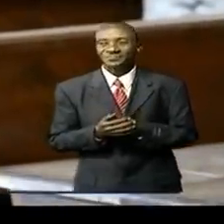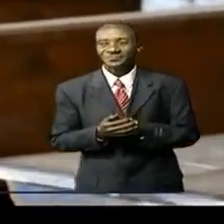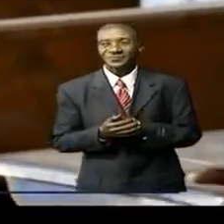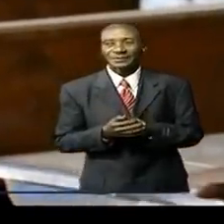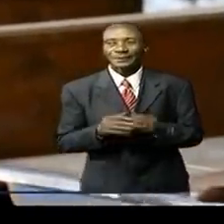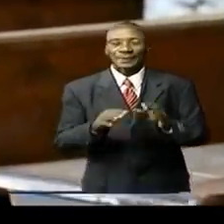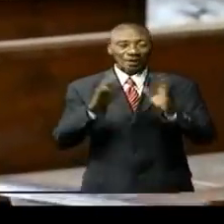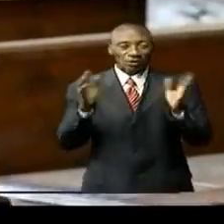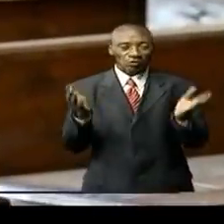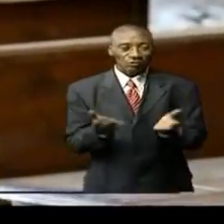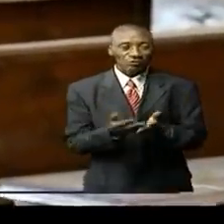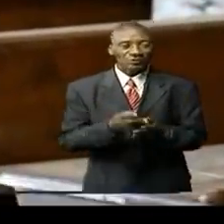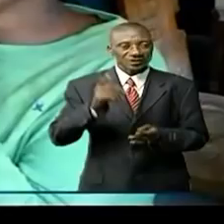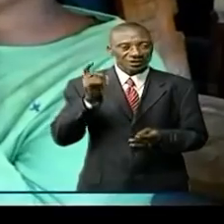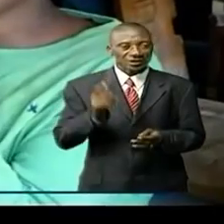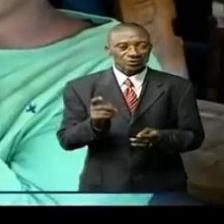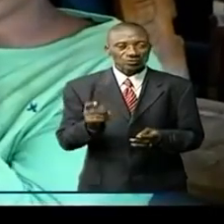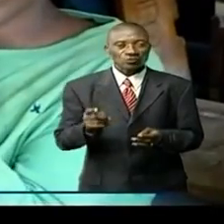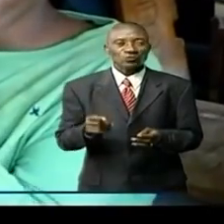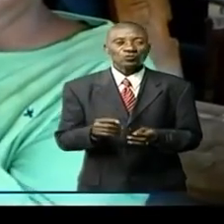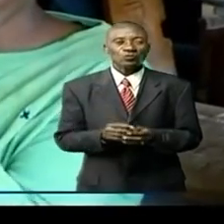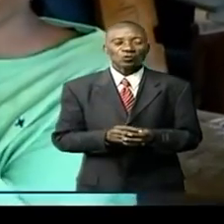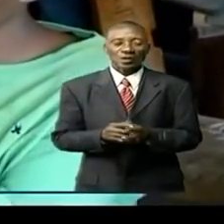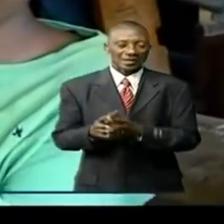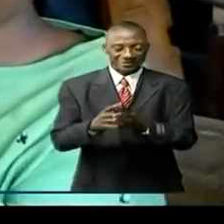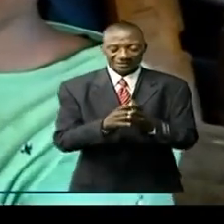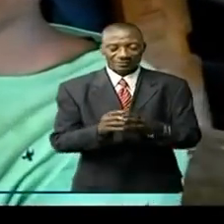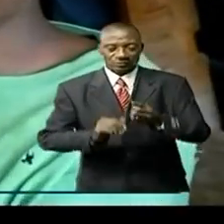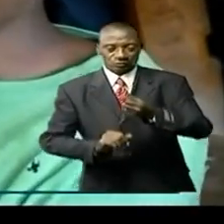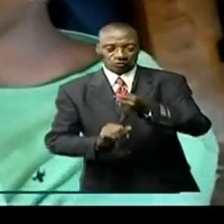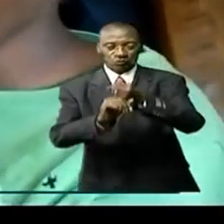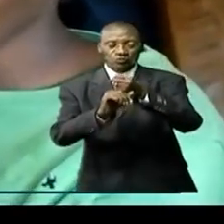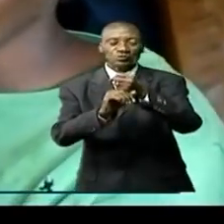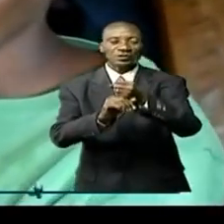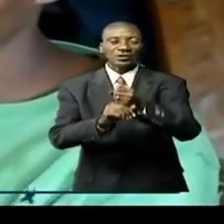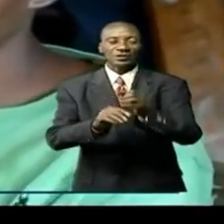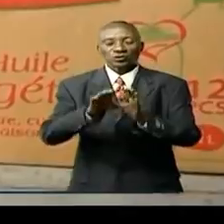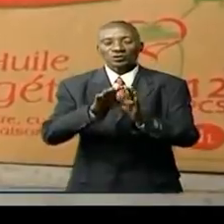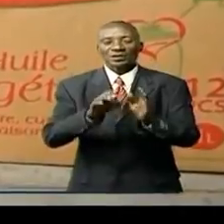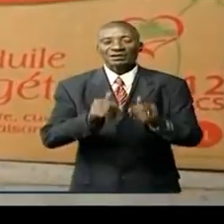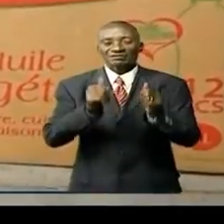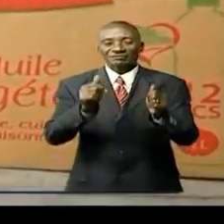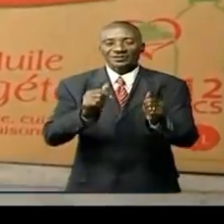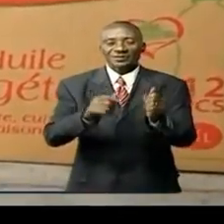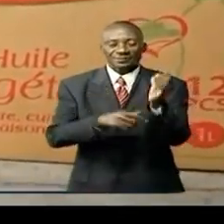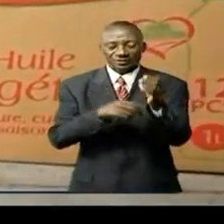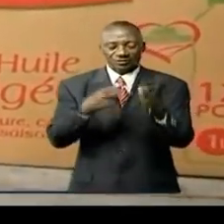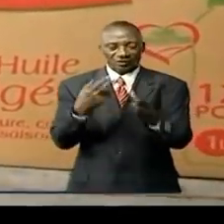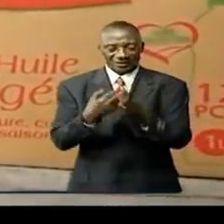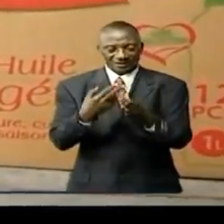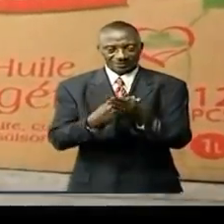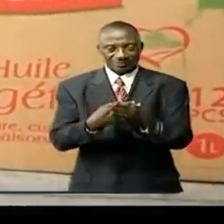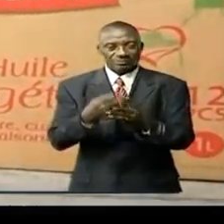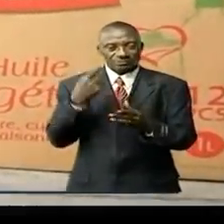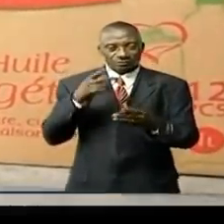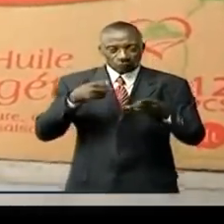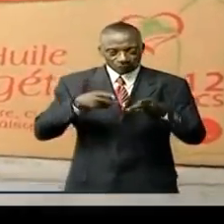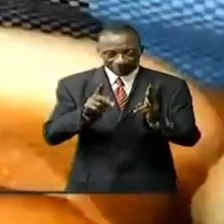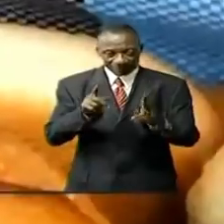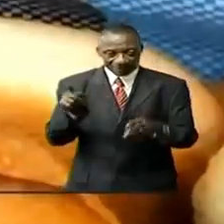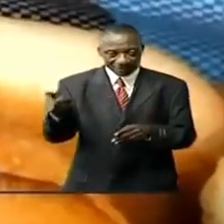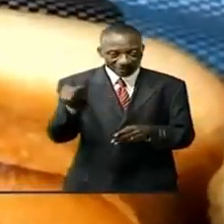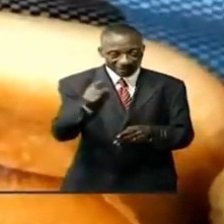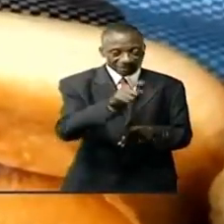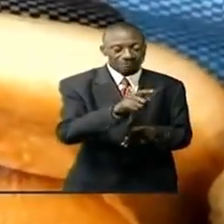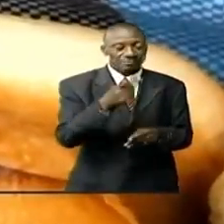doit s'engager pour améliorer les conditions de personnes vivant avec handicap, ceci en vue de leur permettre à mieux